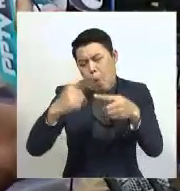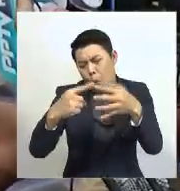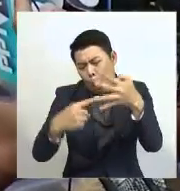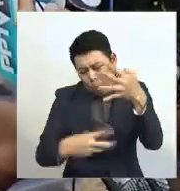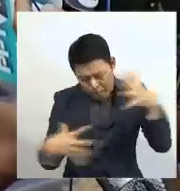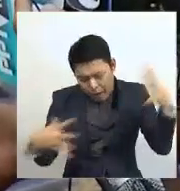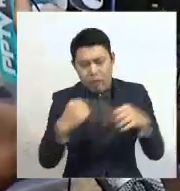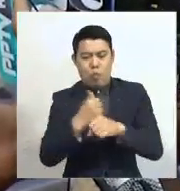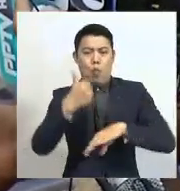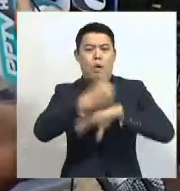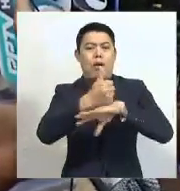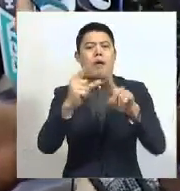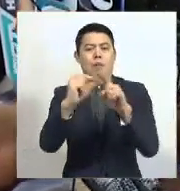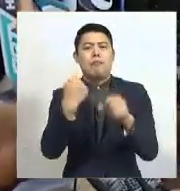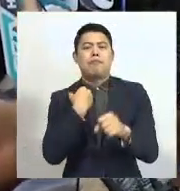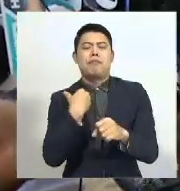ทำในฐานะหัวหน้าพรรคครับ